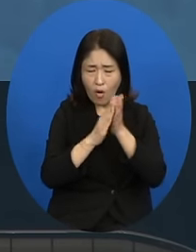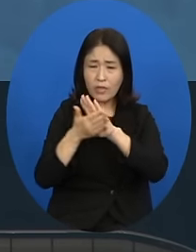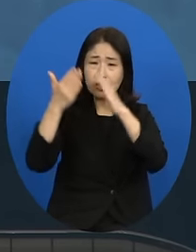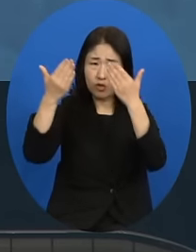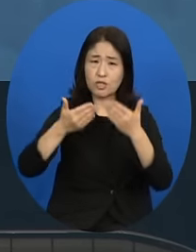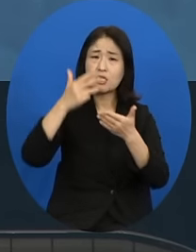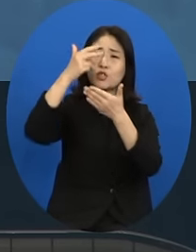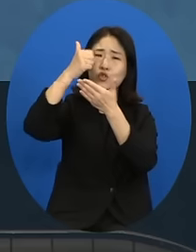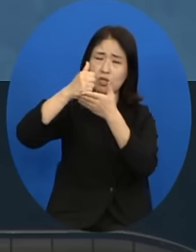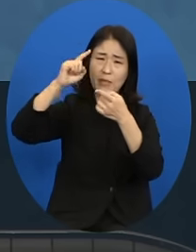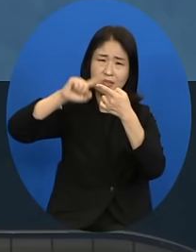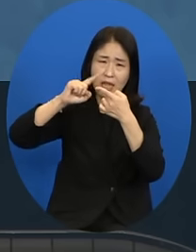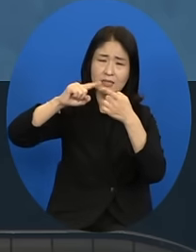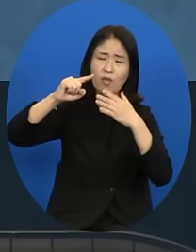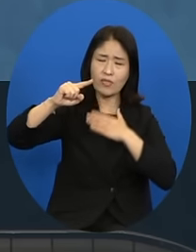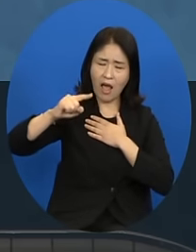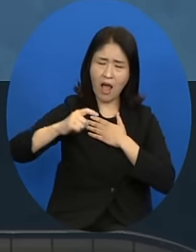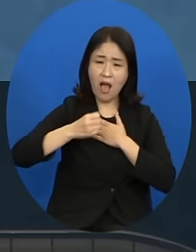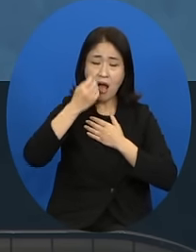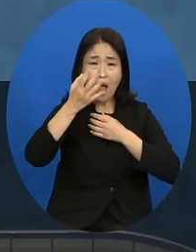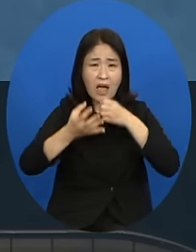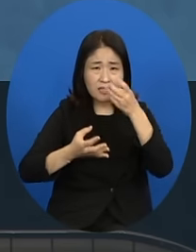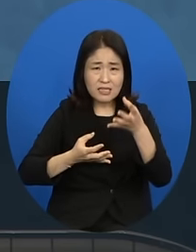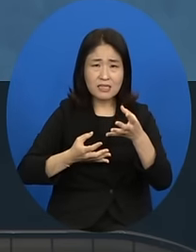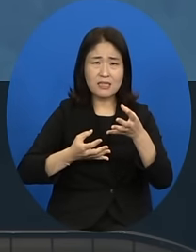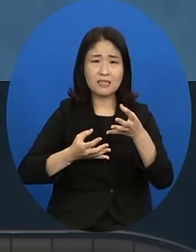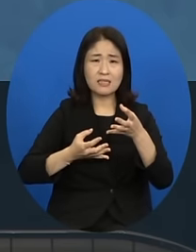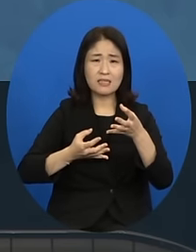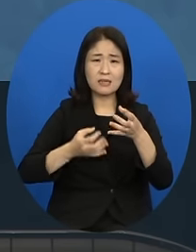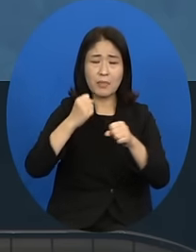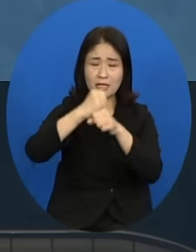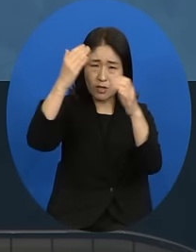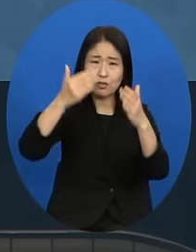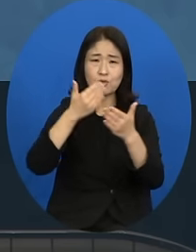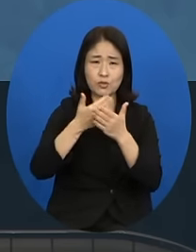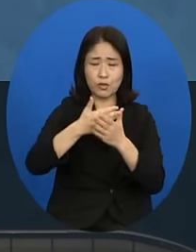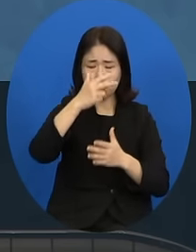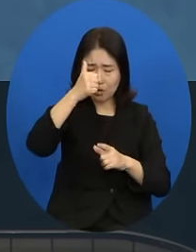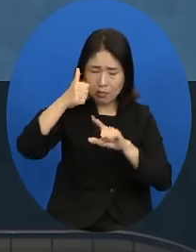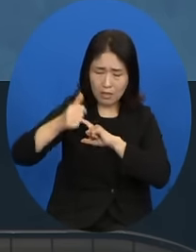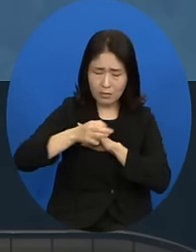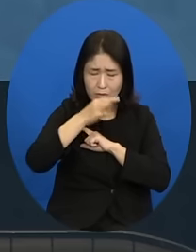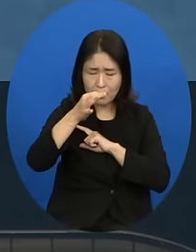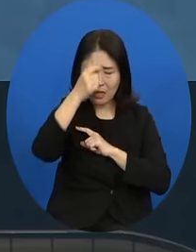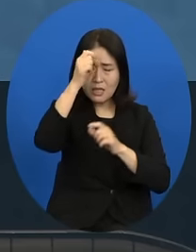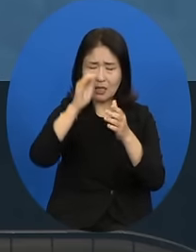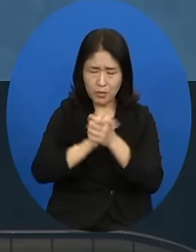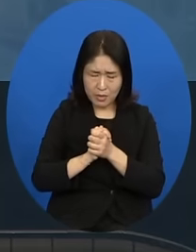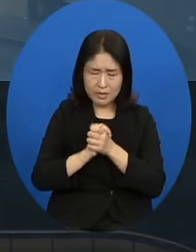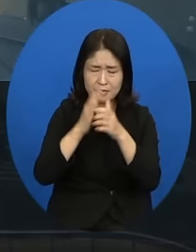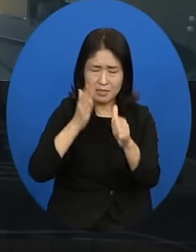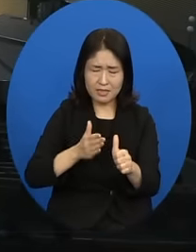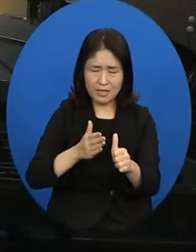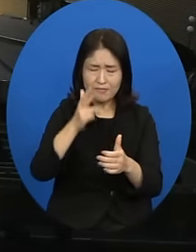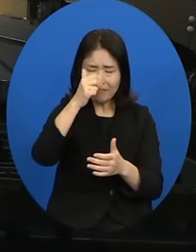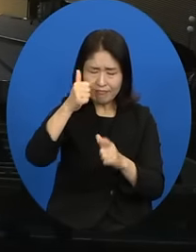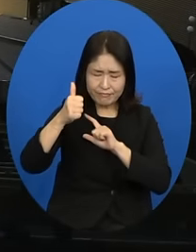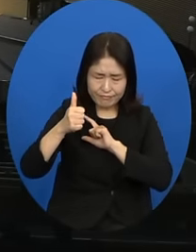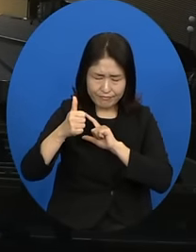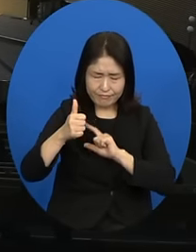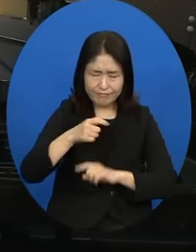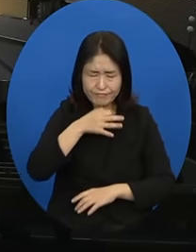역사를 나도 간증하게 하여 주시옵소서. 우리 주의 이름 한번 부르고 기도하며 나가겠습니다. 주여,